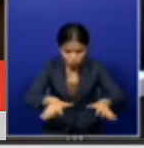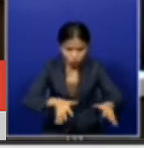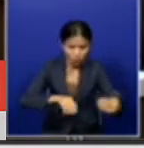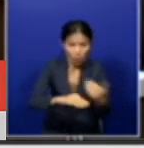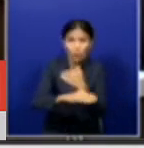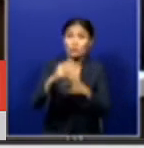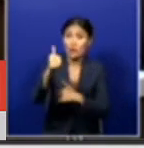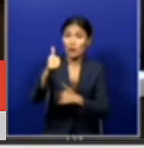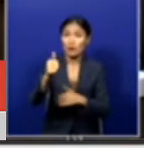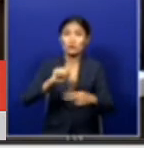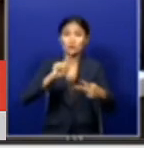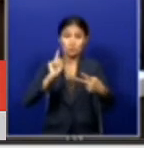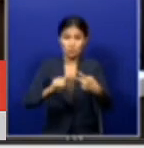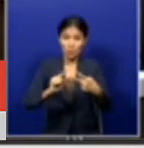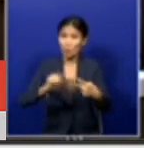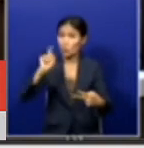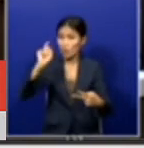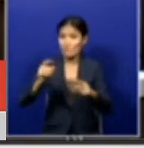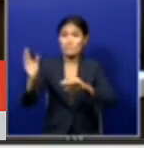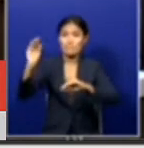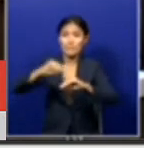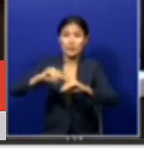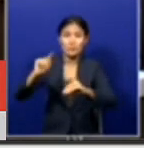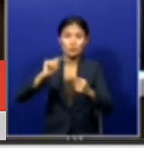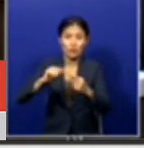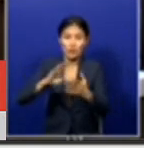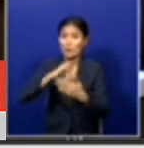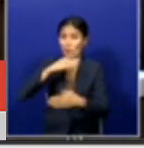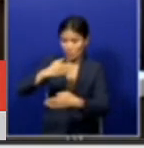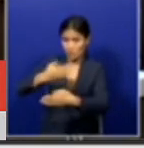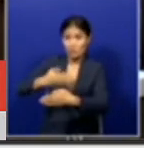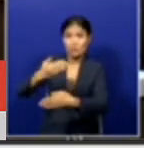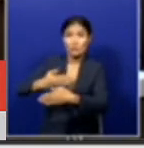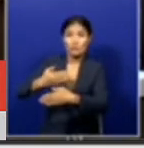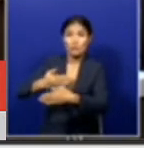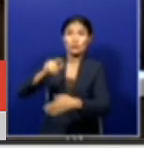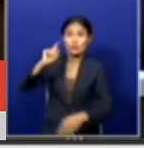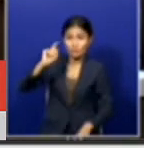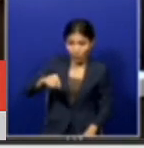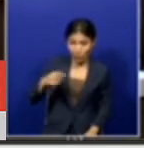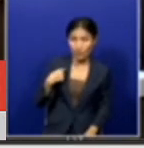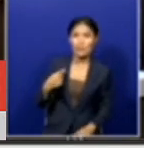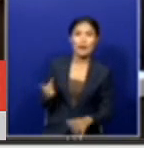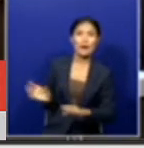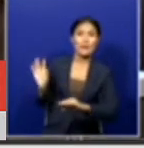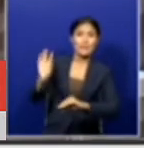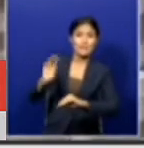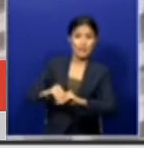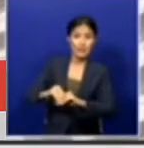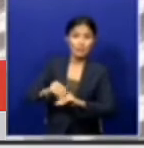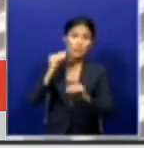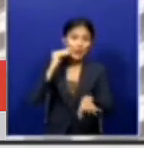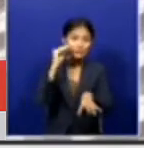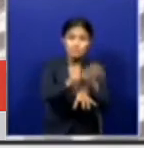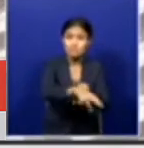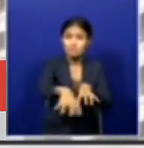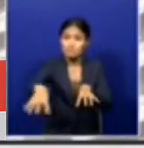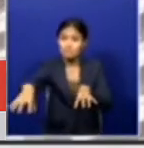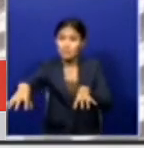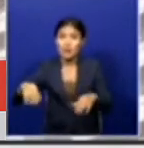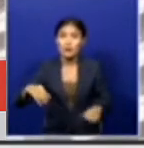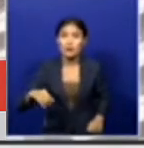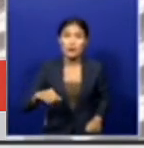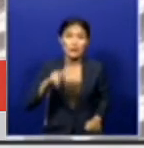เพื่อใช้ทดน้ำเพื่อการเกษตรตามตำบลหมู่บ้านต่างๆจะมีฝายยางเกิดขึ้นนับแสนแสนตั